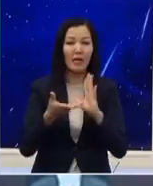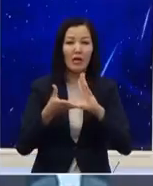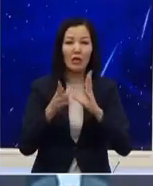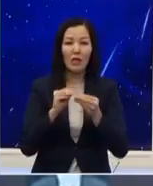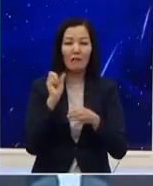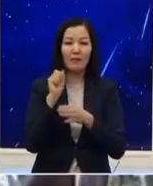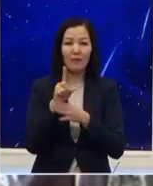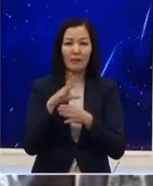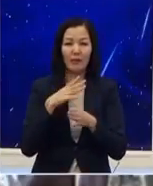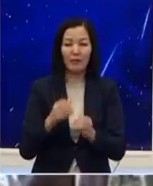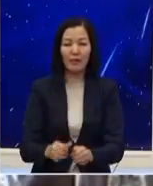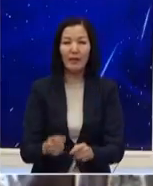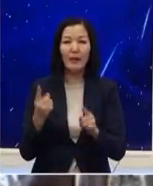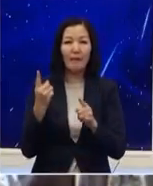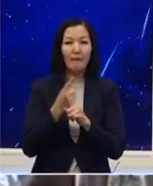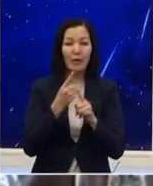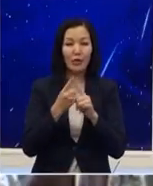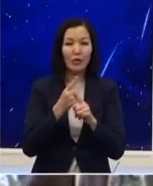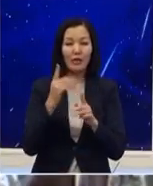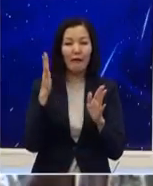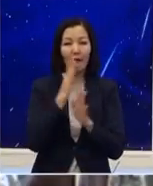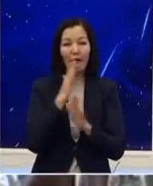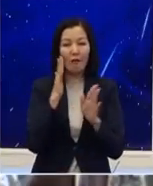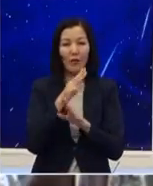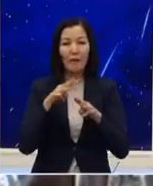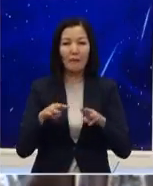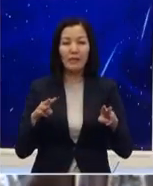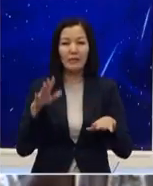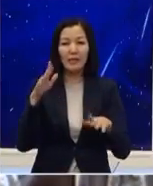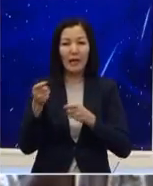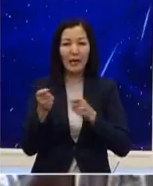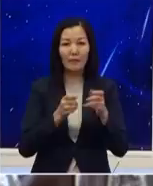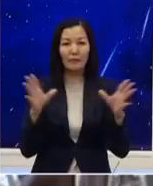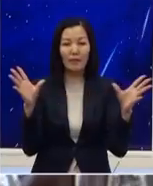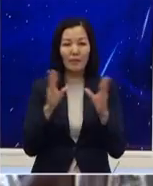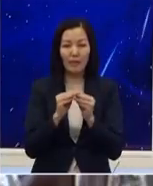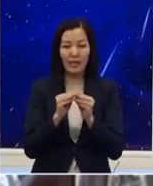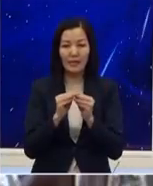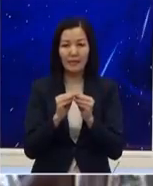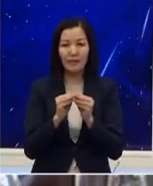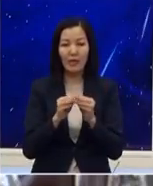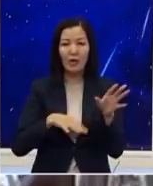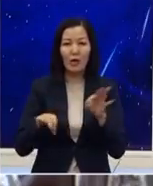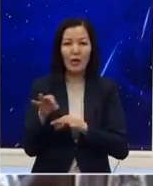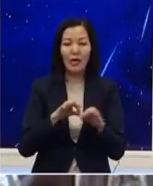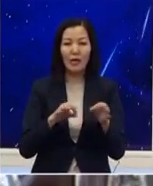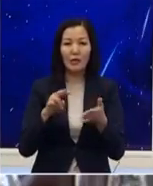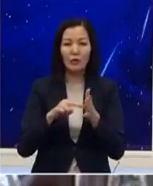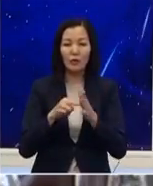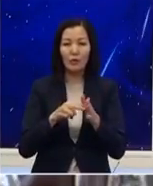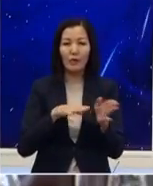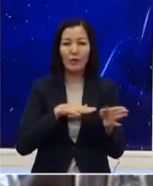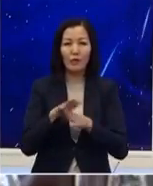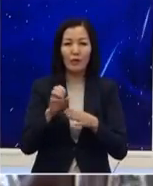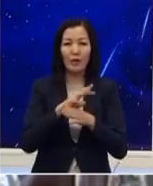тапсырма берді. Бірінші, экологиялық министрлігі өңірлердің әкімдіктерімен бірлесіп, жол карталарын іс-шараларын белгіленген мерзімде орындауын қамтамасыз